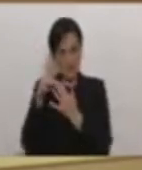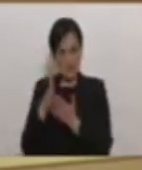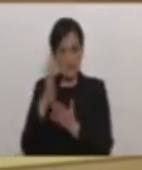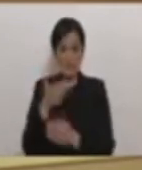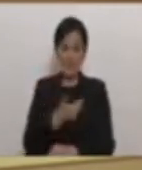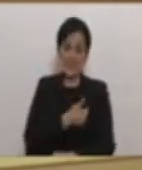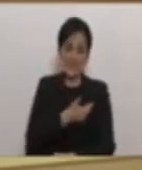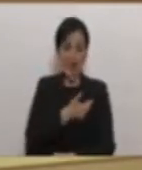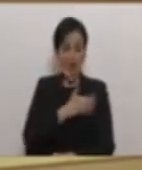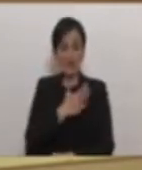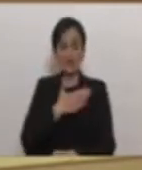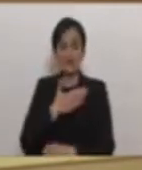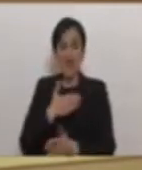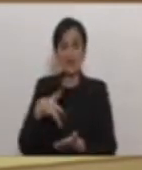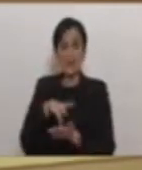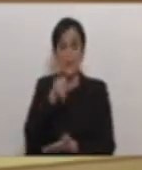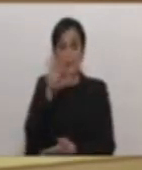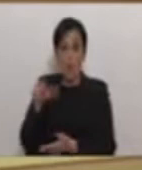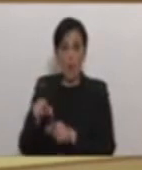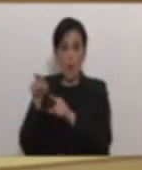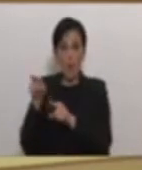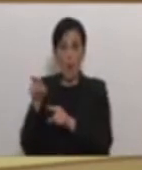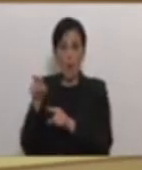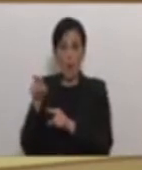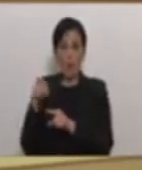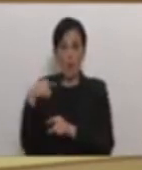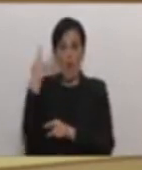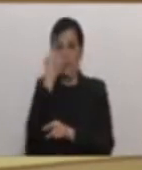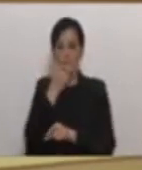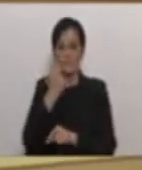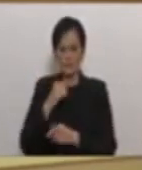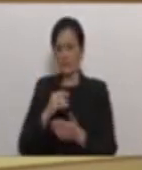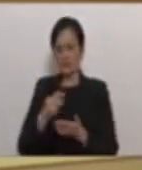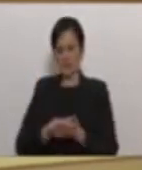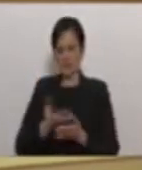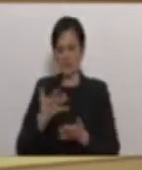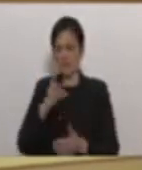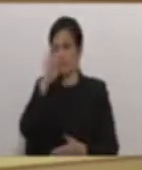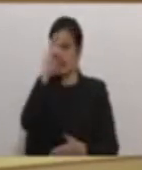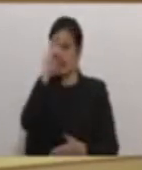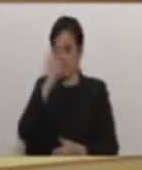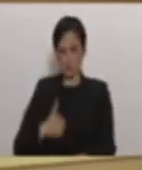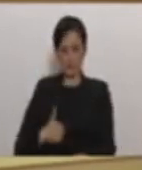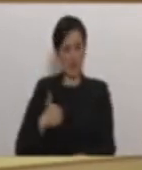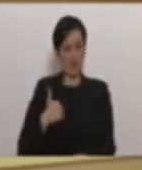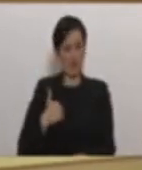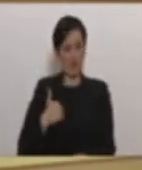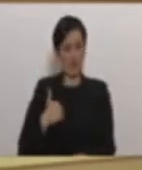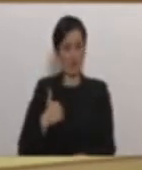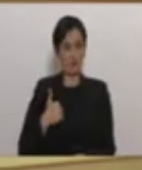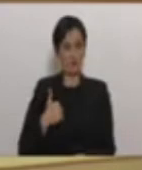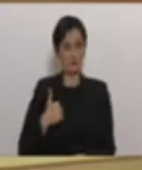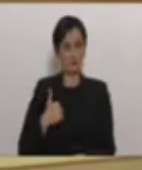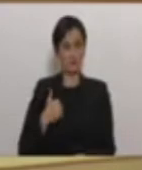იქ ჩვენი მოქალაქეები გწმენდნენ პირს ღირსებაზე და სახელმწიფოებრივ თავმოყარეობაზე. Და